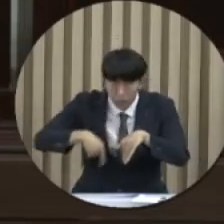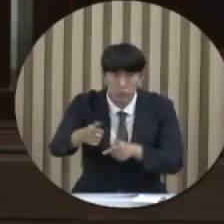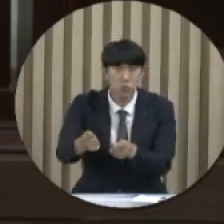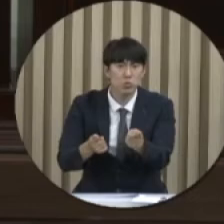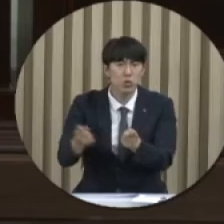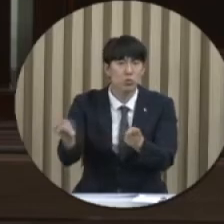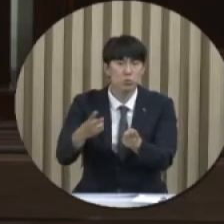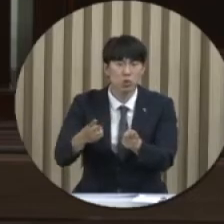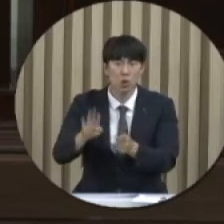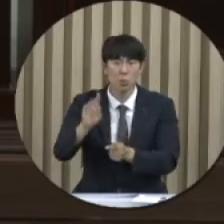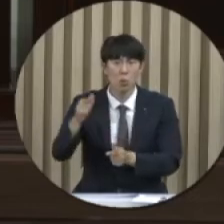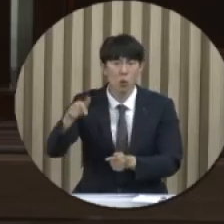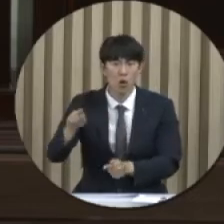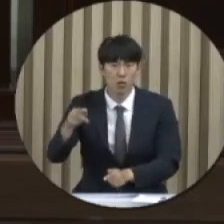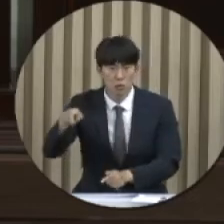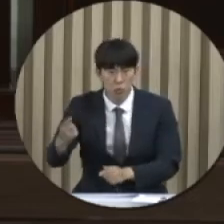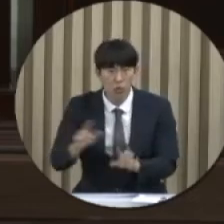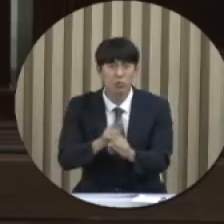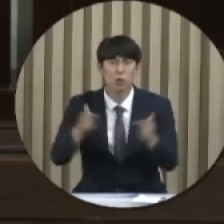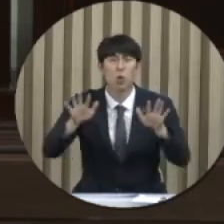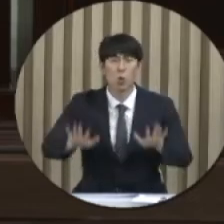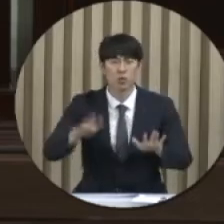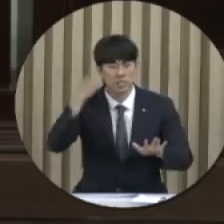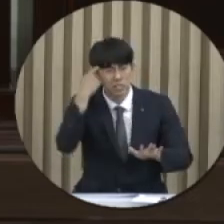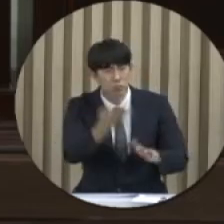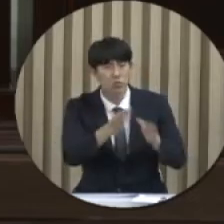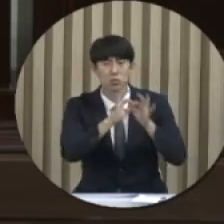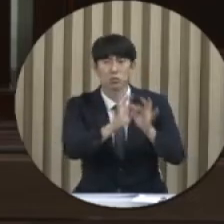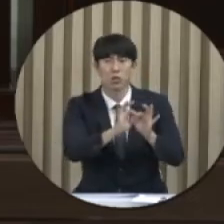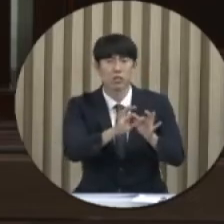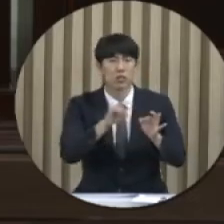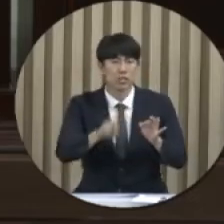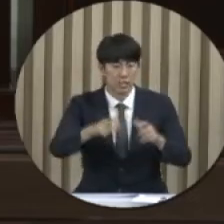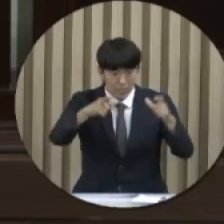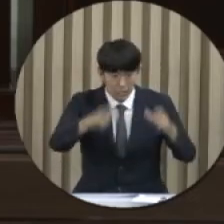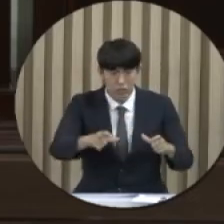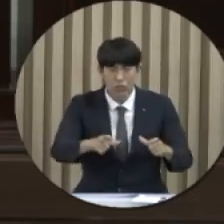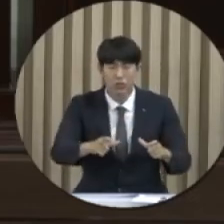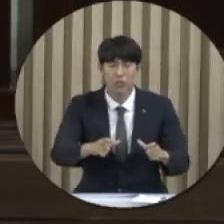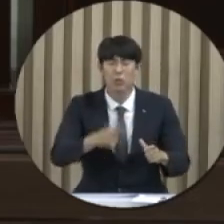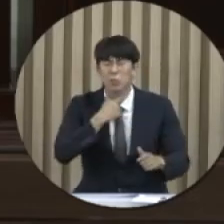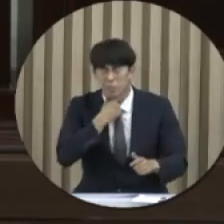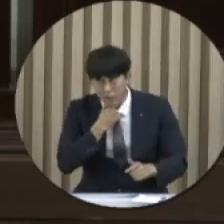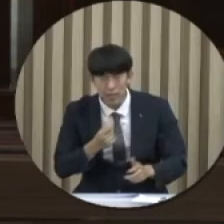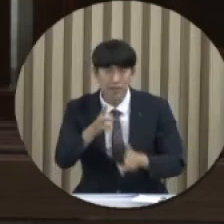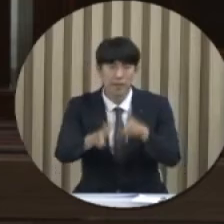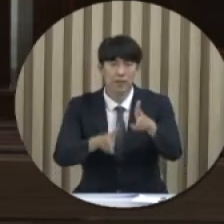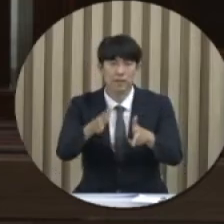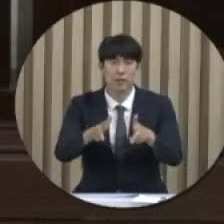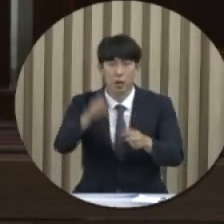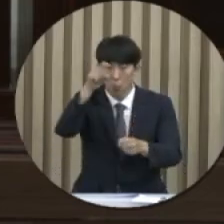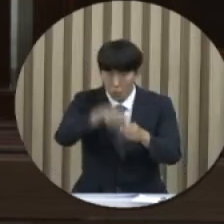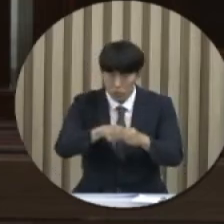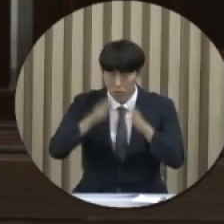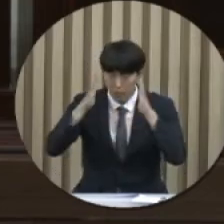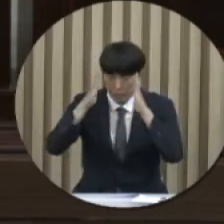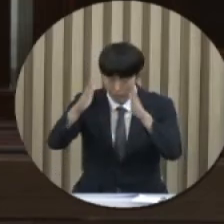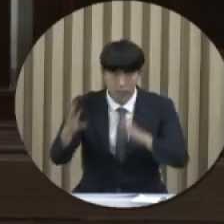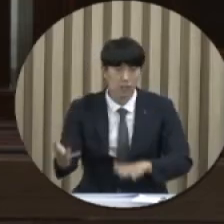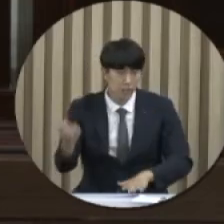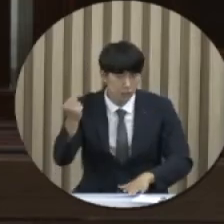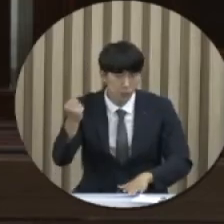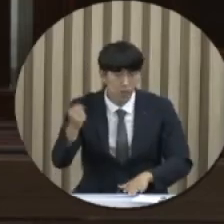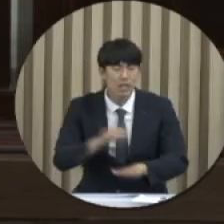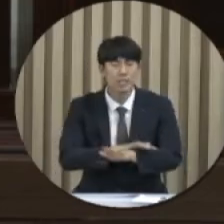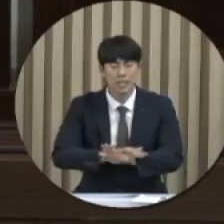등 오늘의 시정 질문을 통해 이러한 지역의 숙원 사업이 목적과 방향성을 가지고